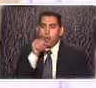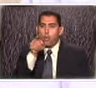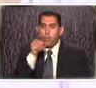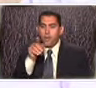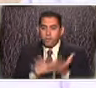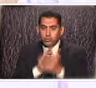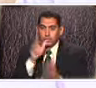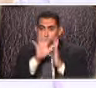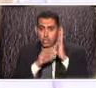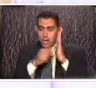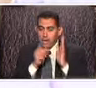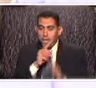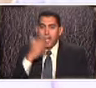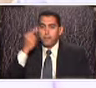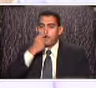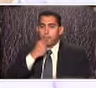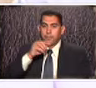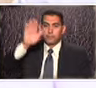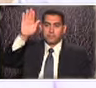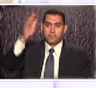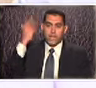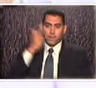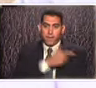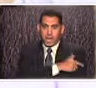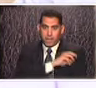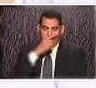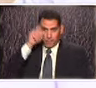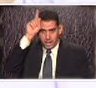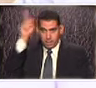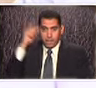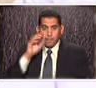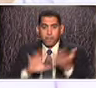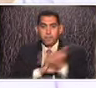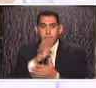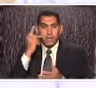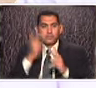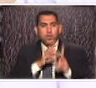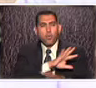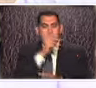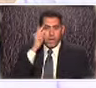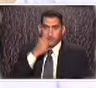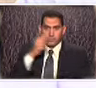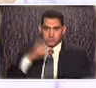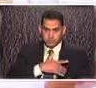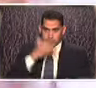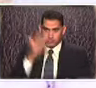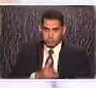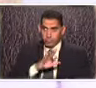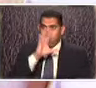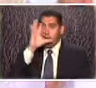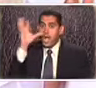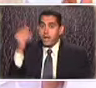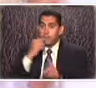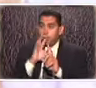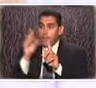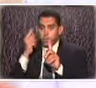انه يمثله هتلر نعم هل يوجد خلاف بين الناس انه طاغيه لا يكاد العالم